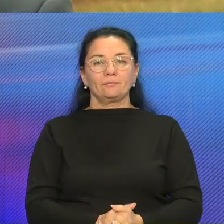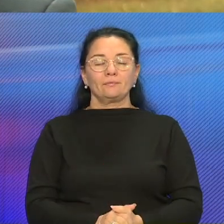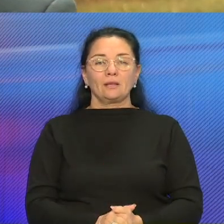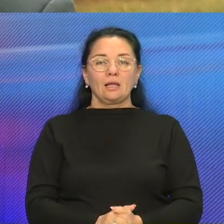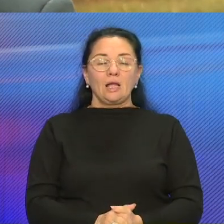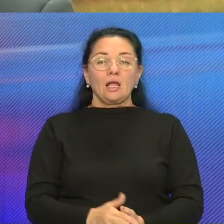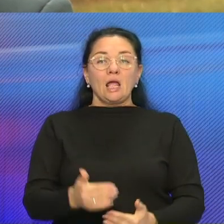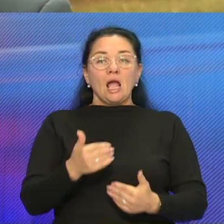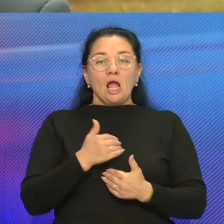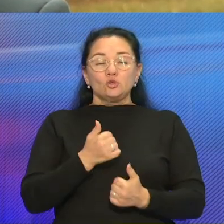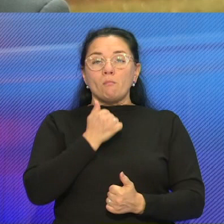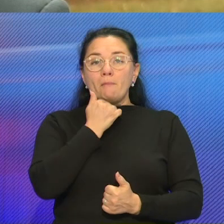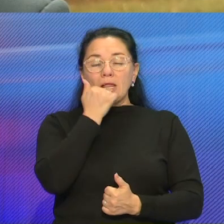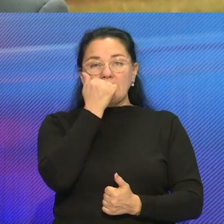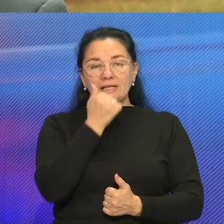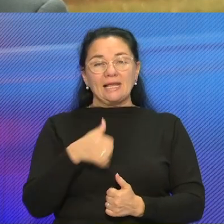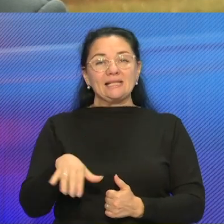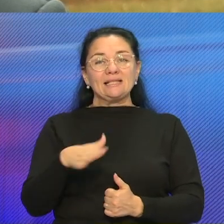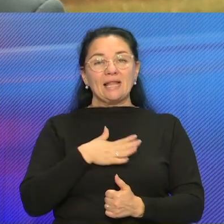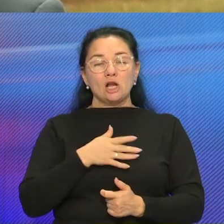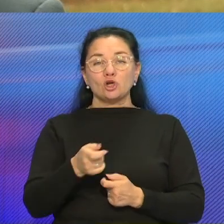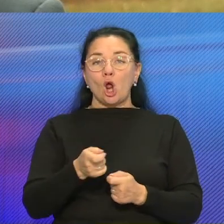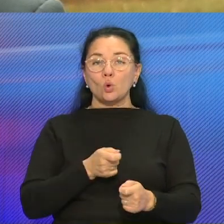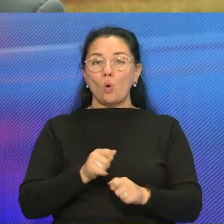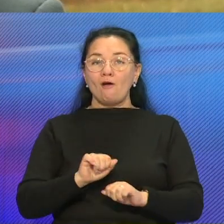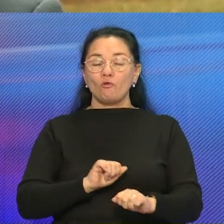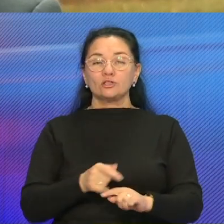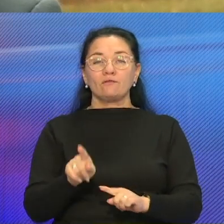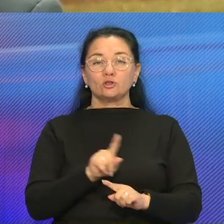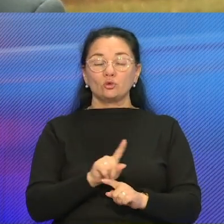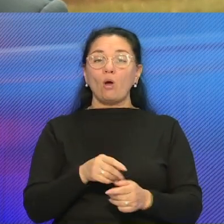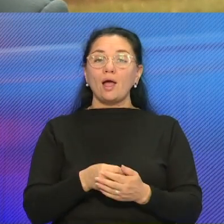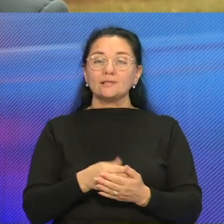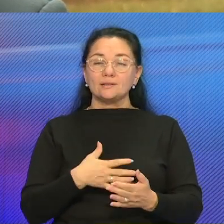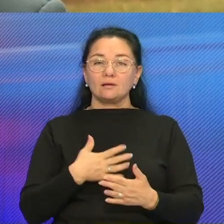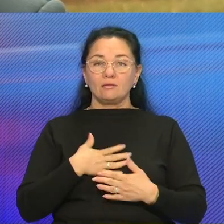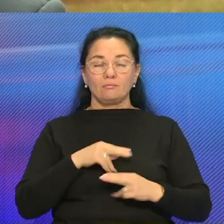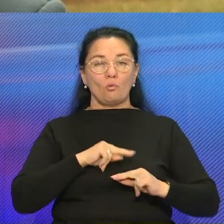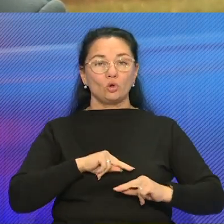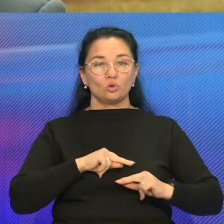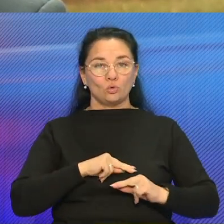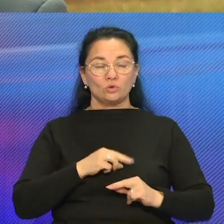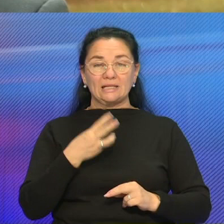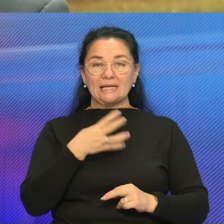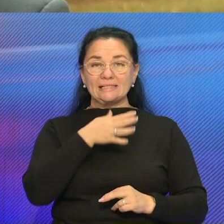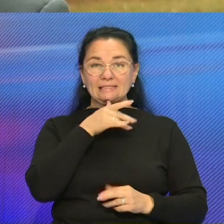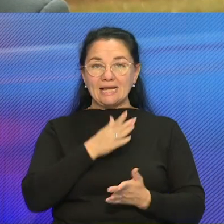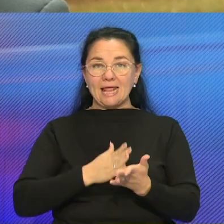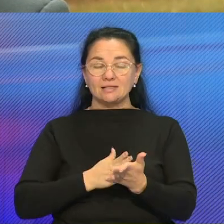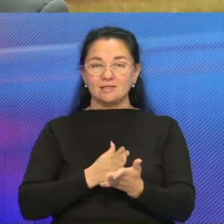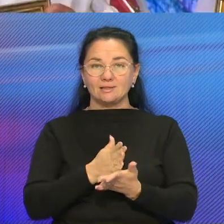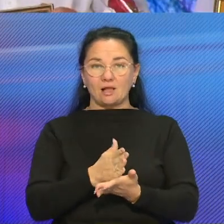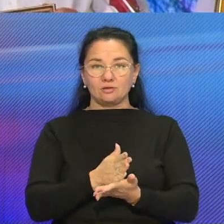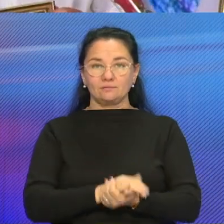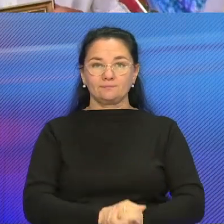Ну и хочу поблагодарить наше руководство, что оценили мой труд, 30-летний стаж.